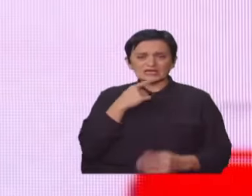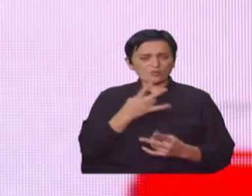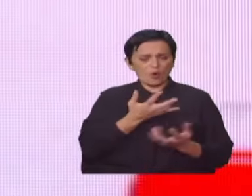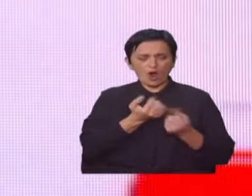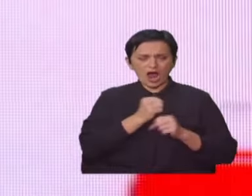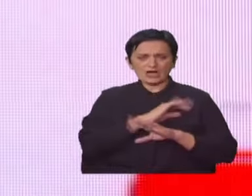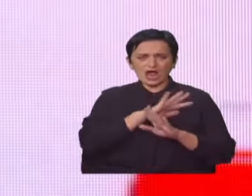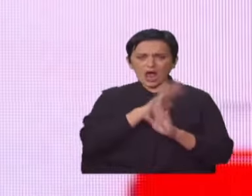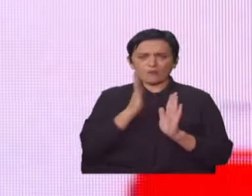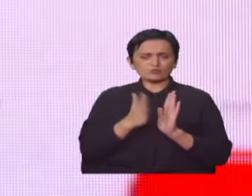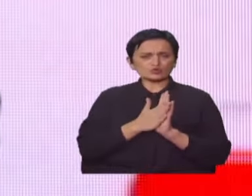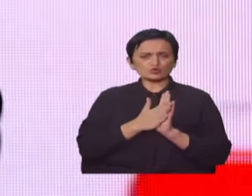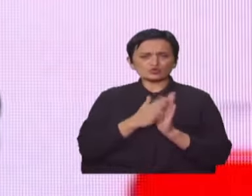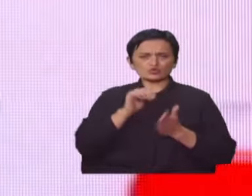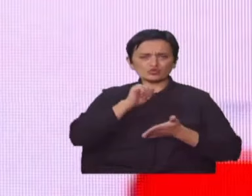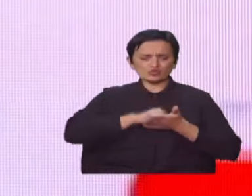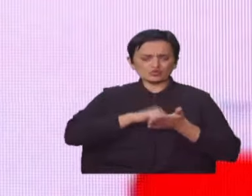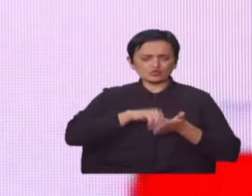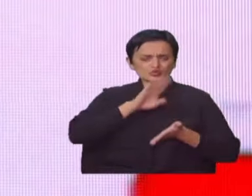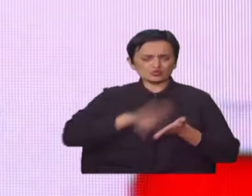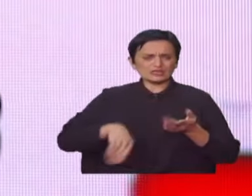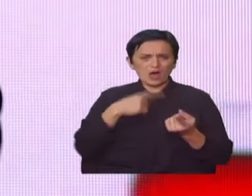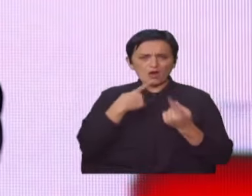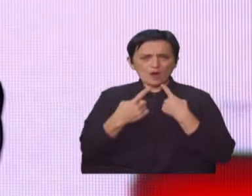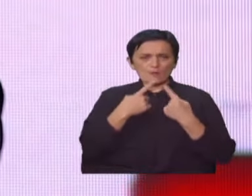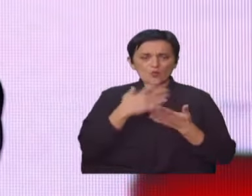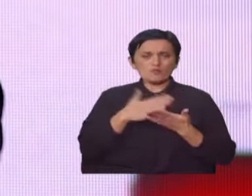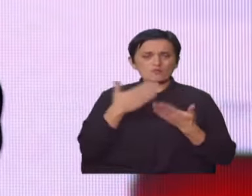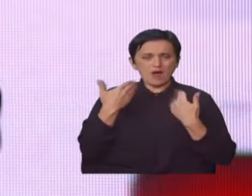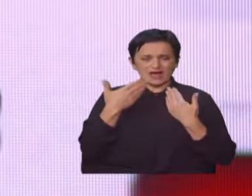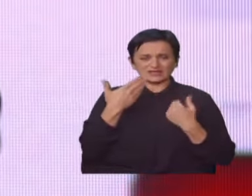რომ აბსოლუტურად უსაფუძვლო არის ეს განცხადება. მარტივად რომ ვთქვათ,